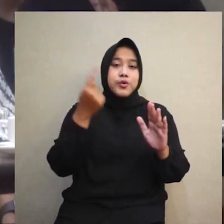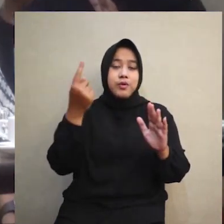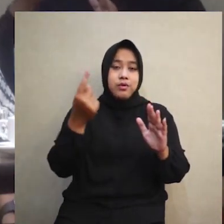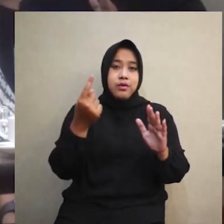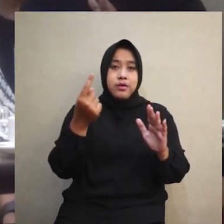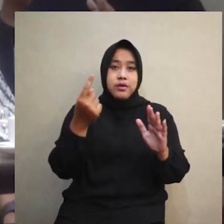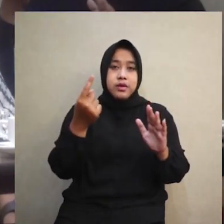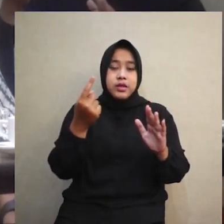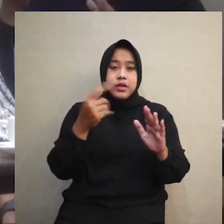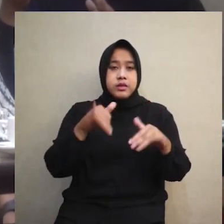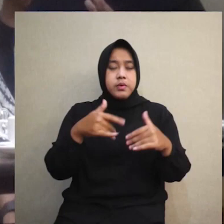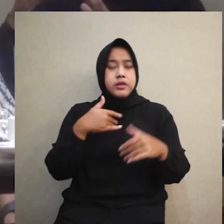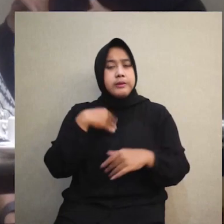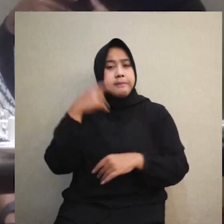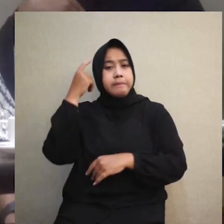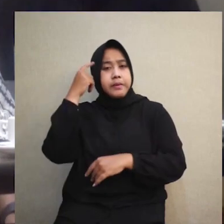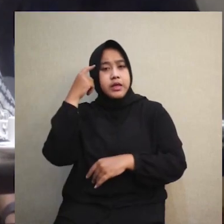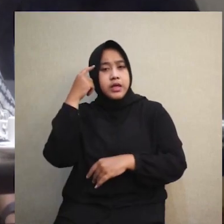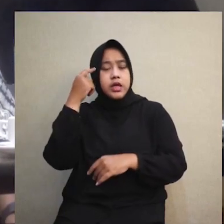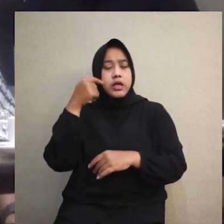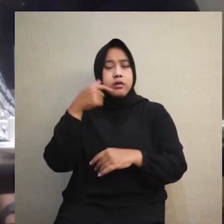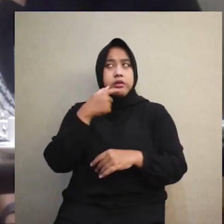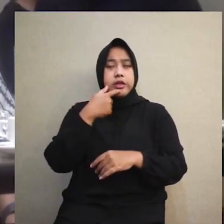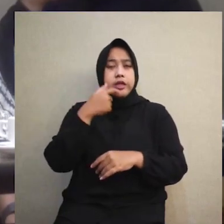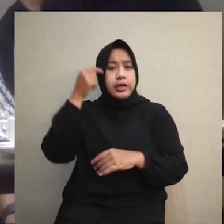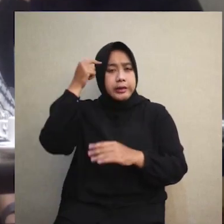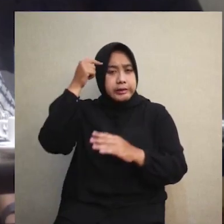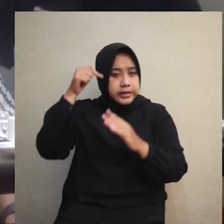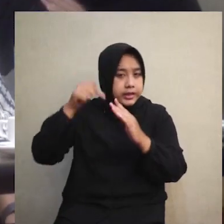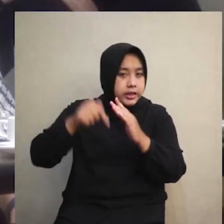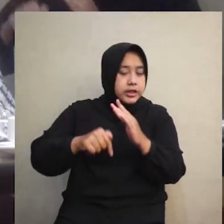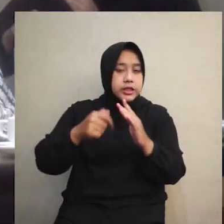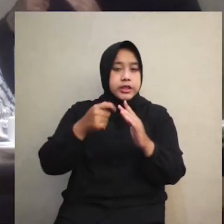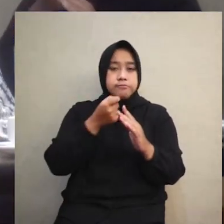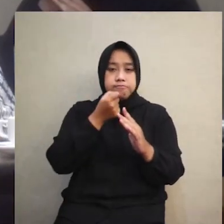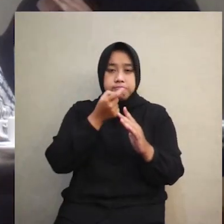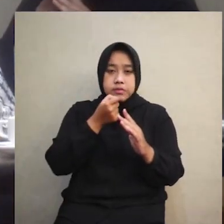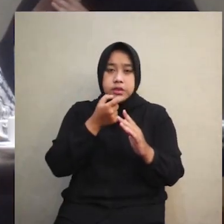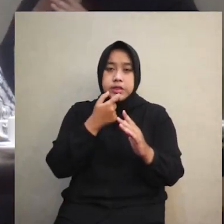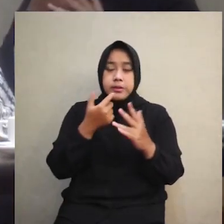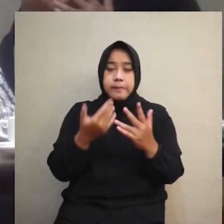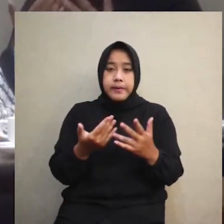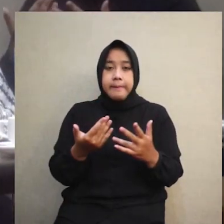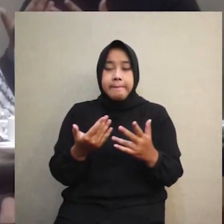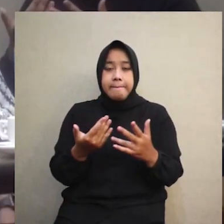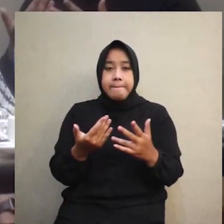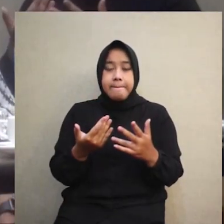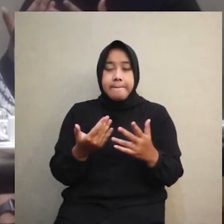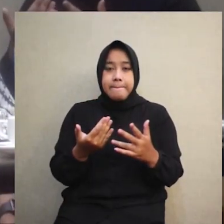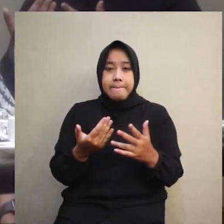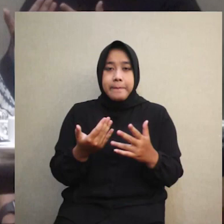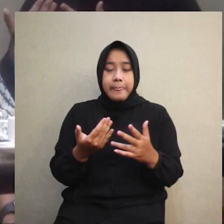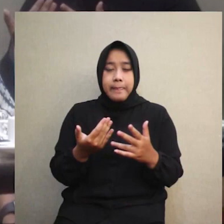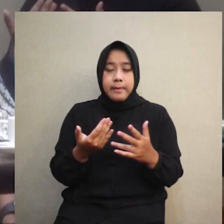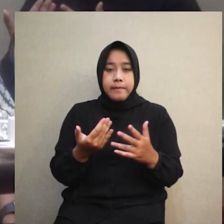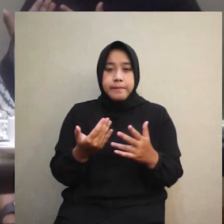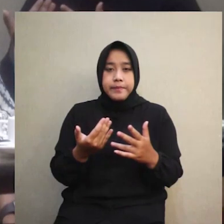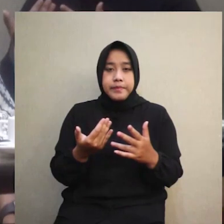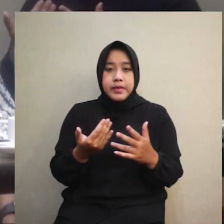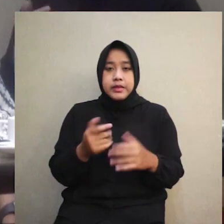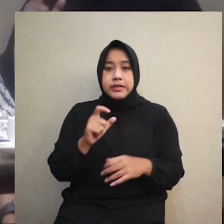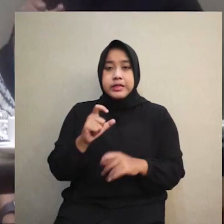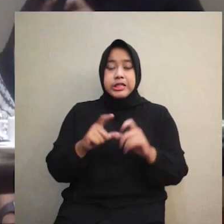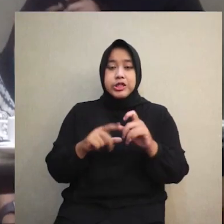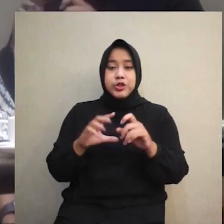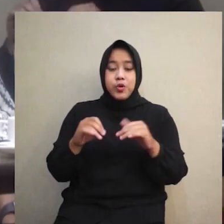jadi itu saya kira auto kritik terhadap apa namanya apa CSO